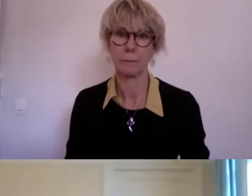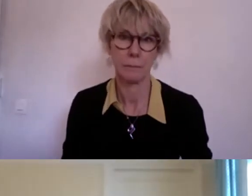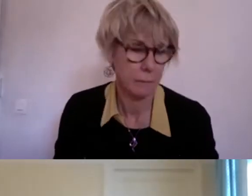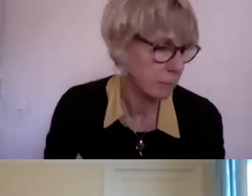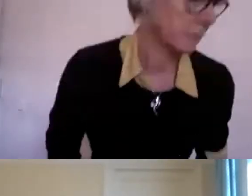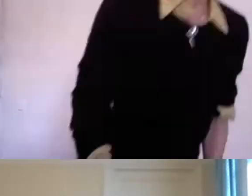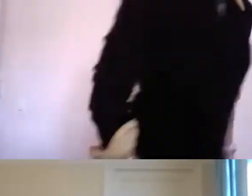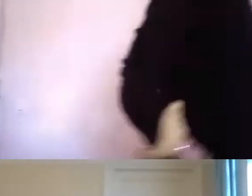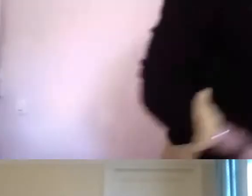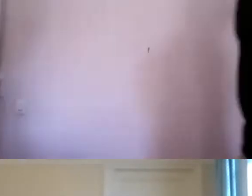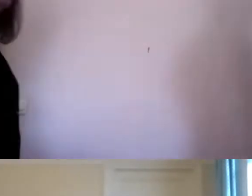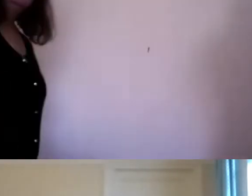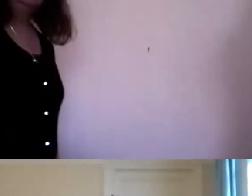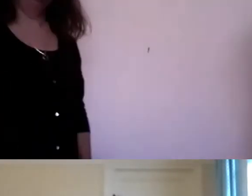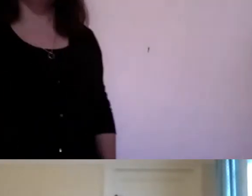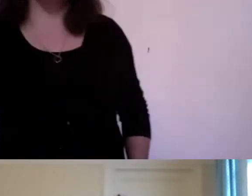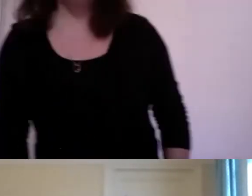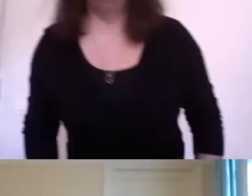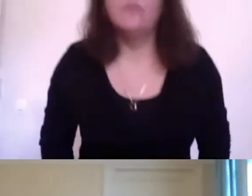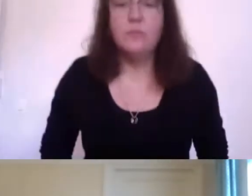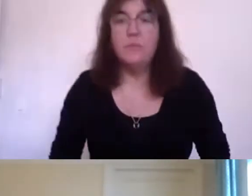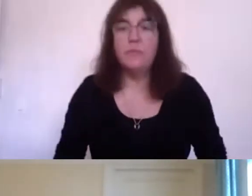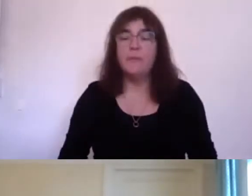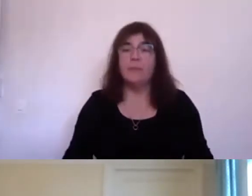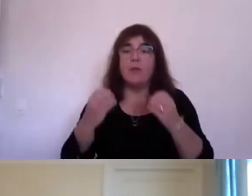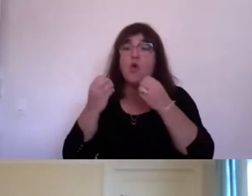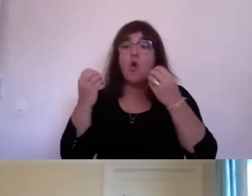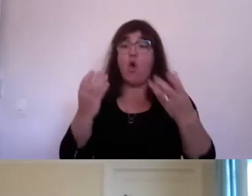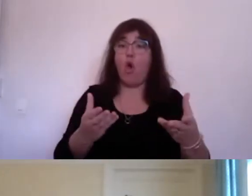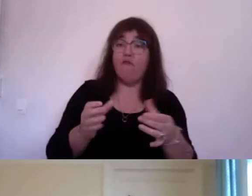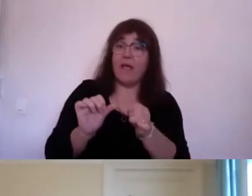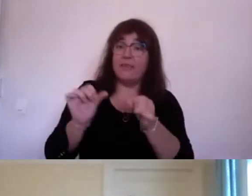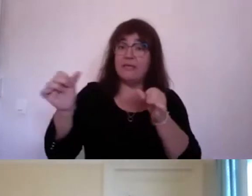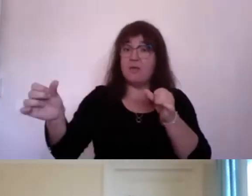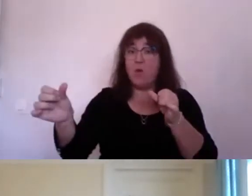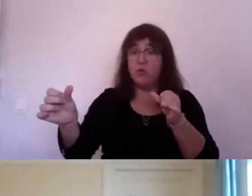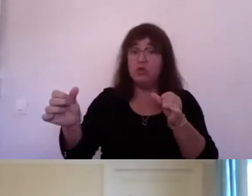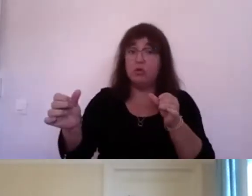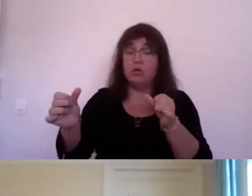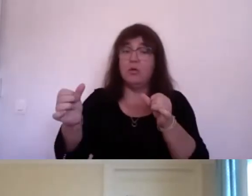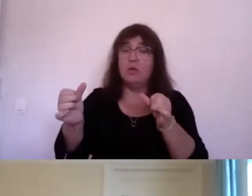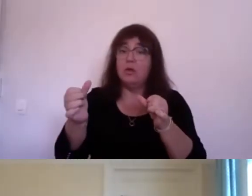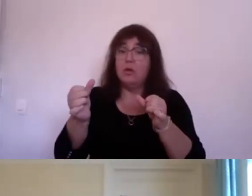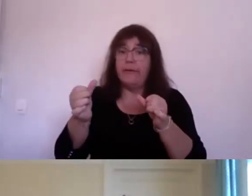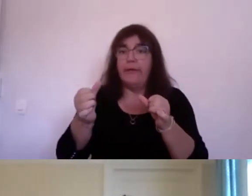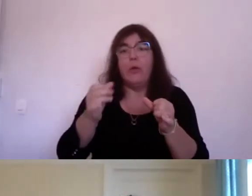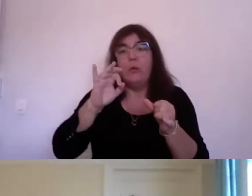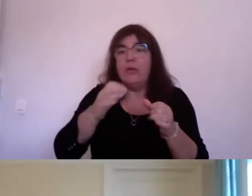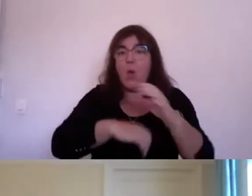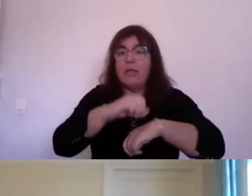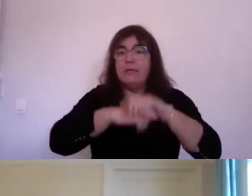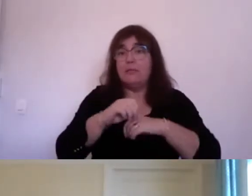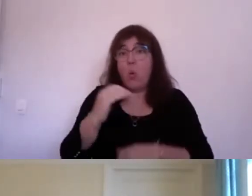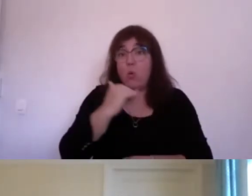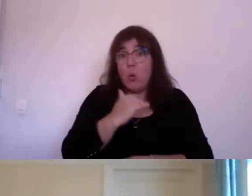façon. Ces offres, du coup, à distance, on les a mis en place, comme disait Corinne il y a deux minutes, mais dans l'urgence.